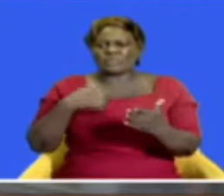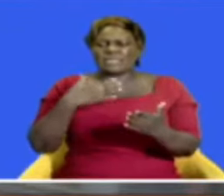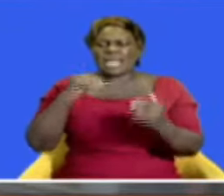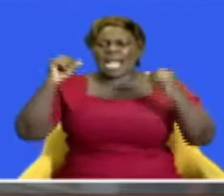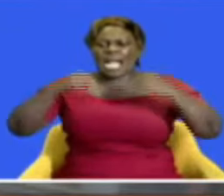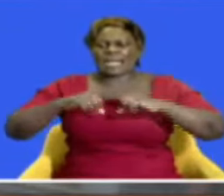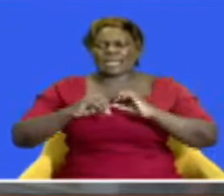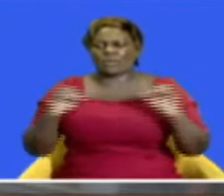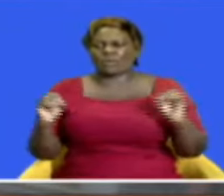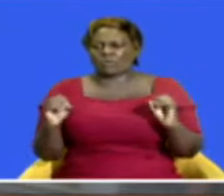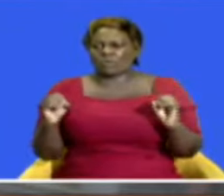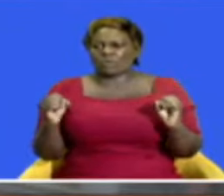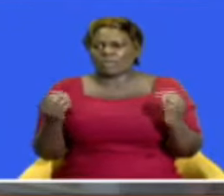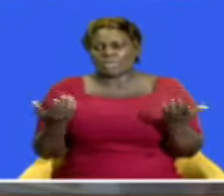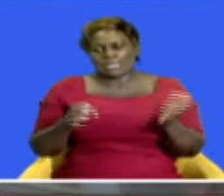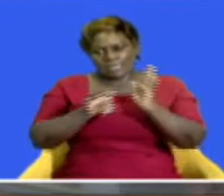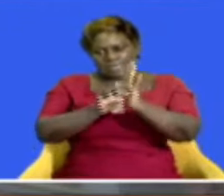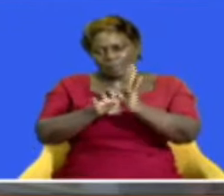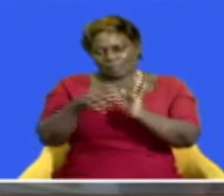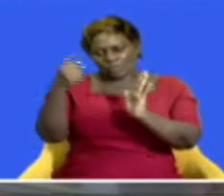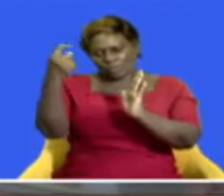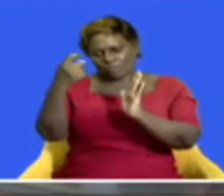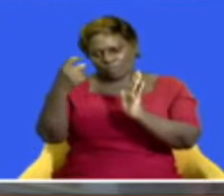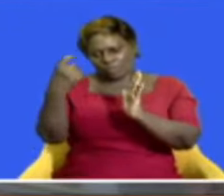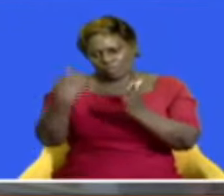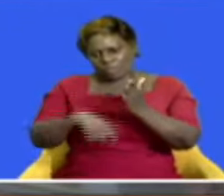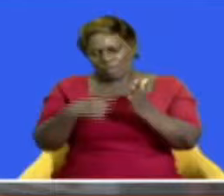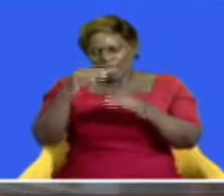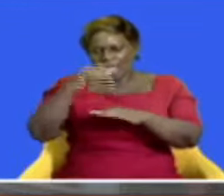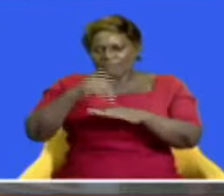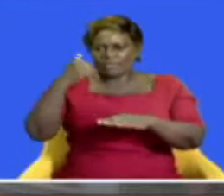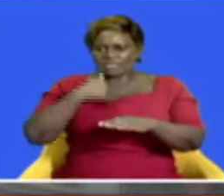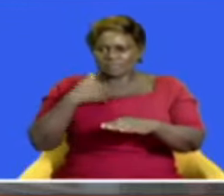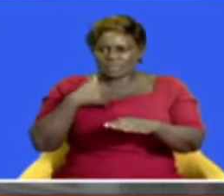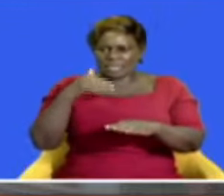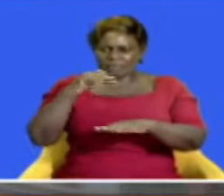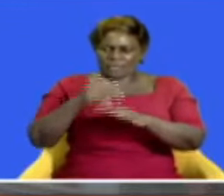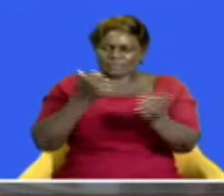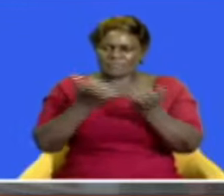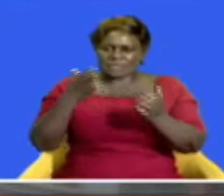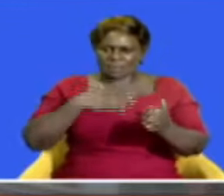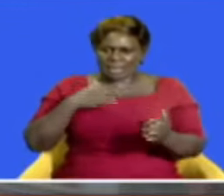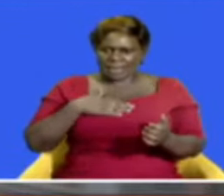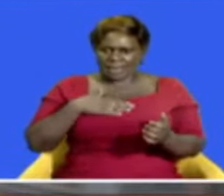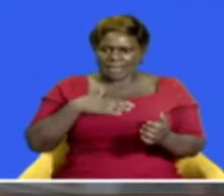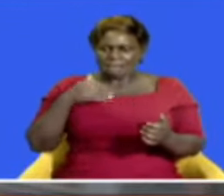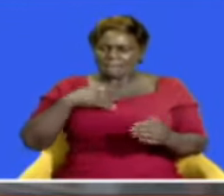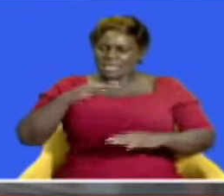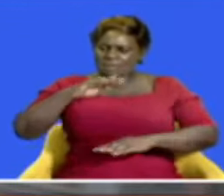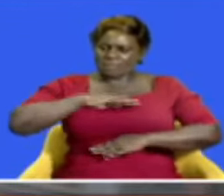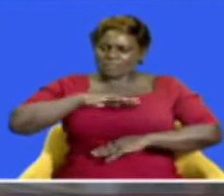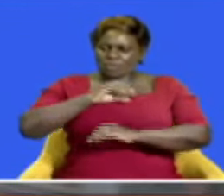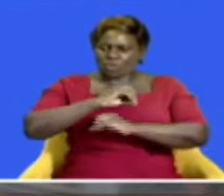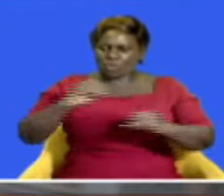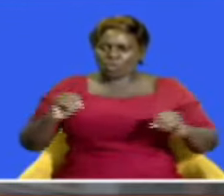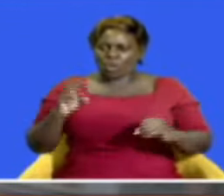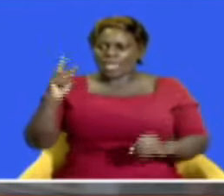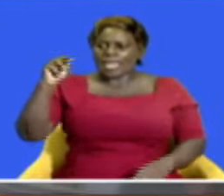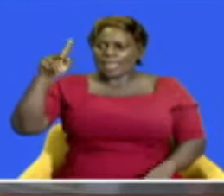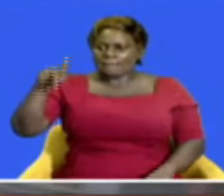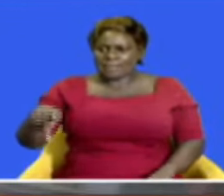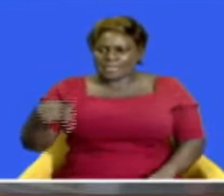sikubaliani nacho, tuseme kama huu ushuru naona utaniumiza, utaumiza biashara yangu, na siridhiki, tuseme kwa mfano yule mbunge